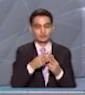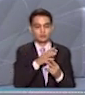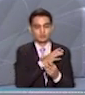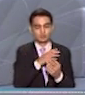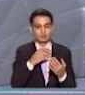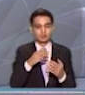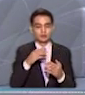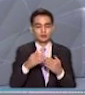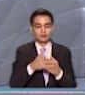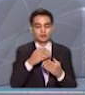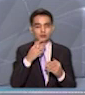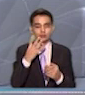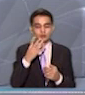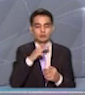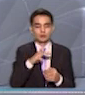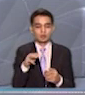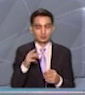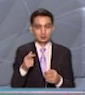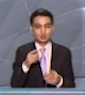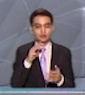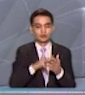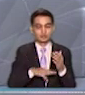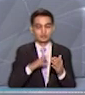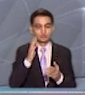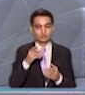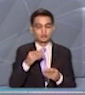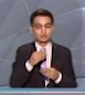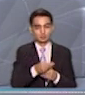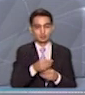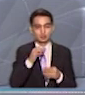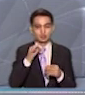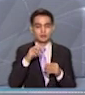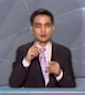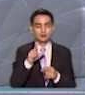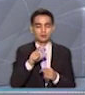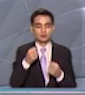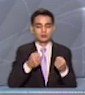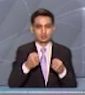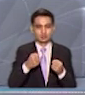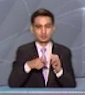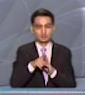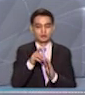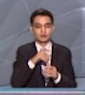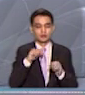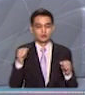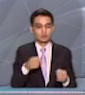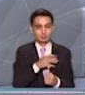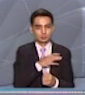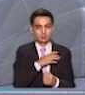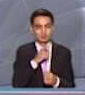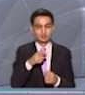ол 4 миллион тенге моральдық өтемақы төлеуі тиіс. Лексус маркалы автокөлігімен жылдамдықты асырып, қылмыс